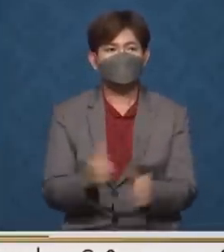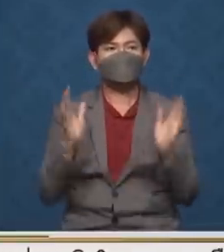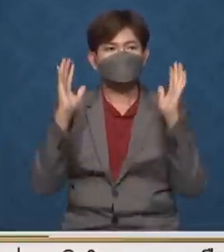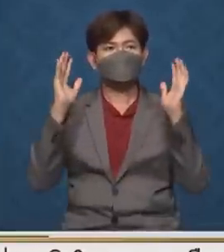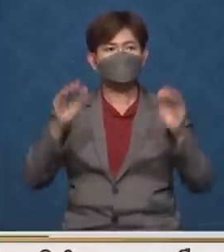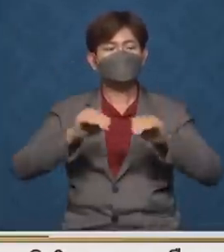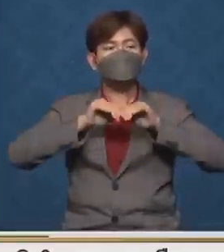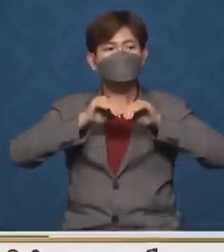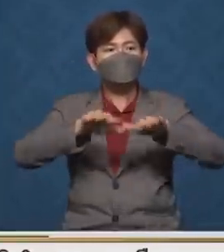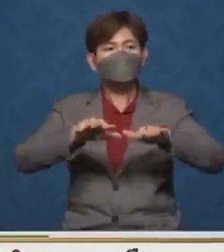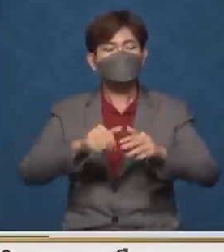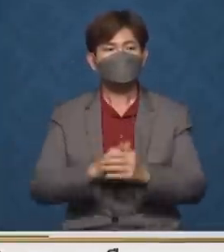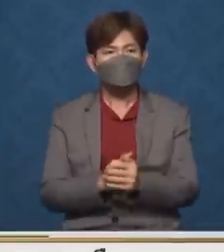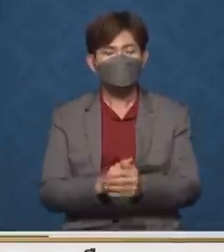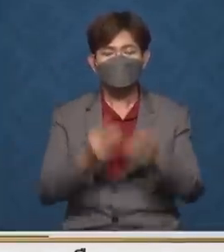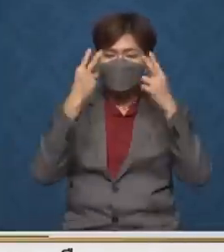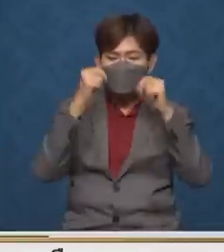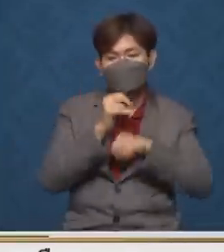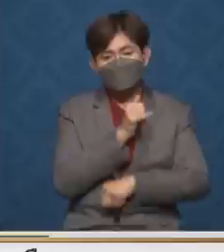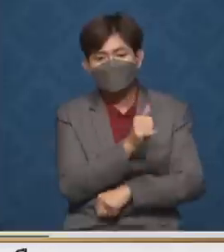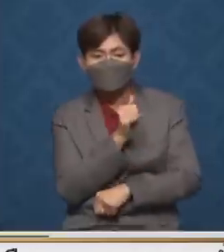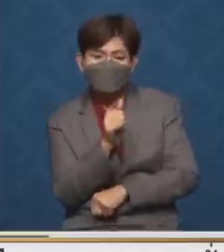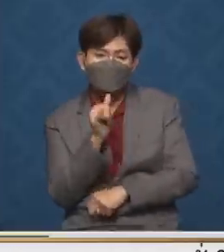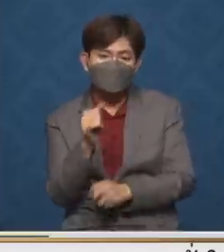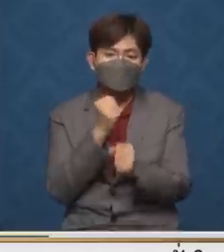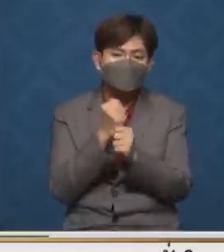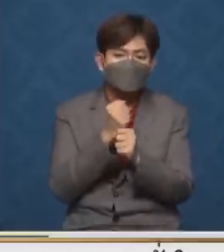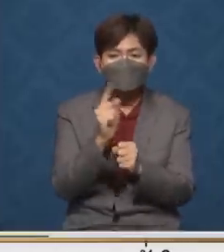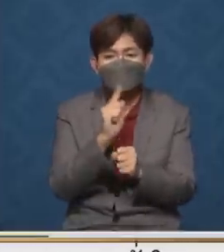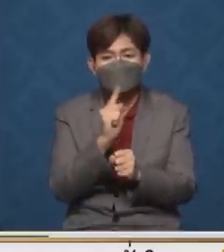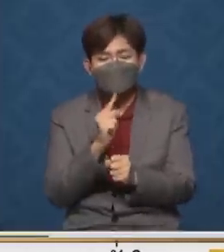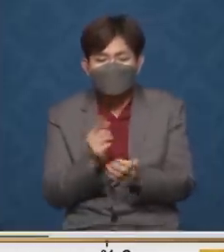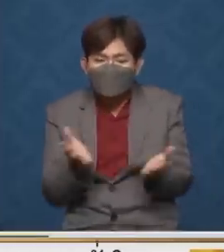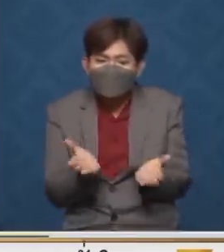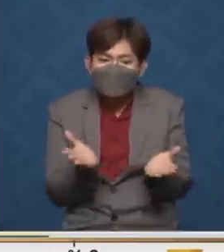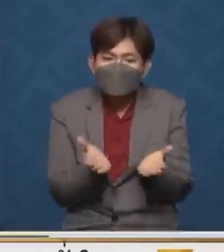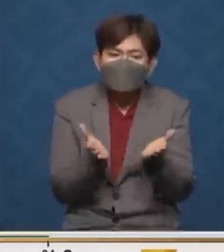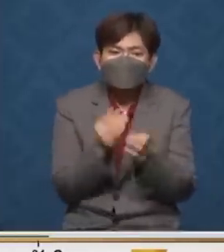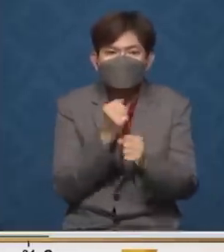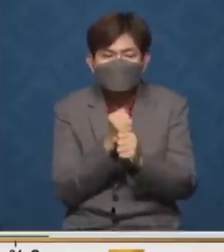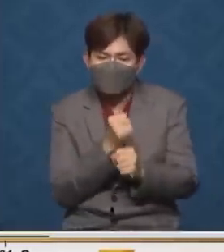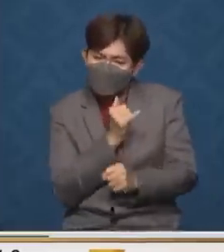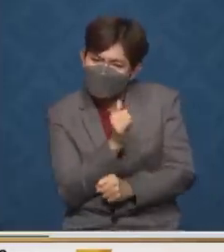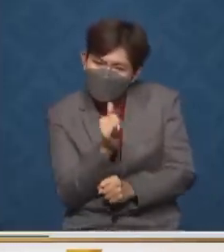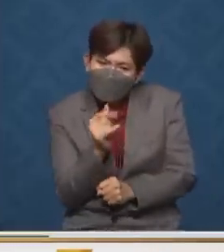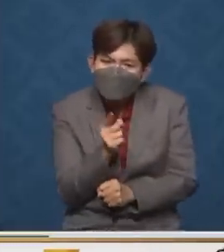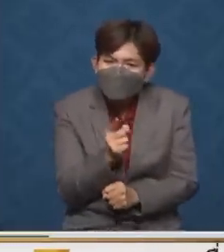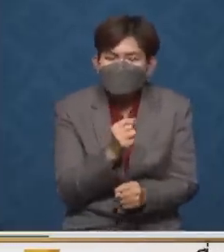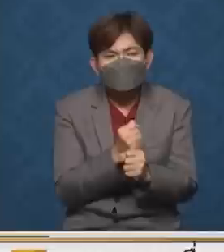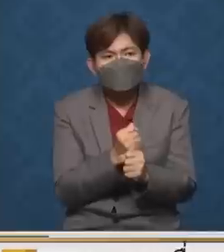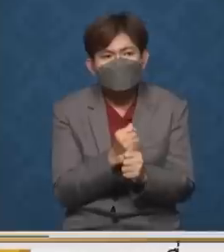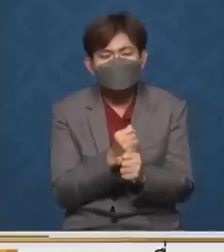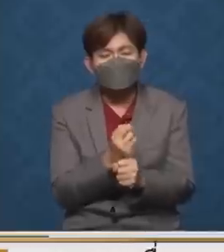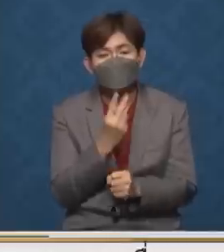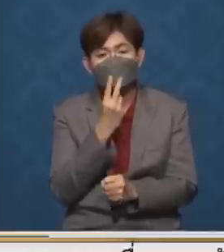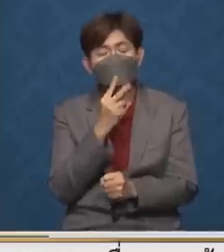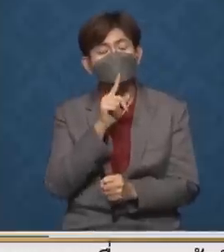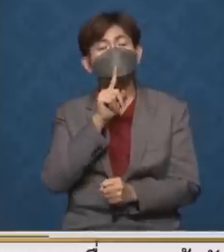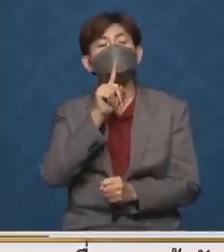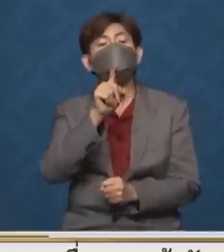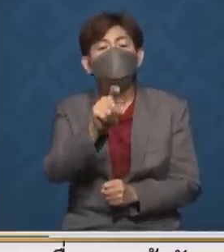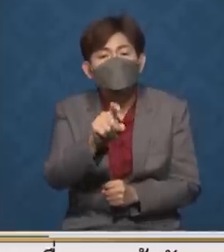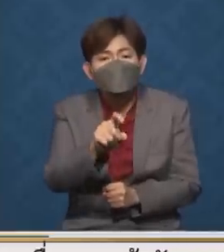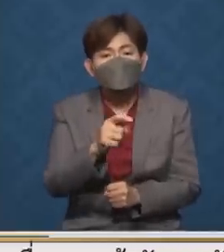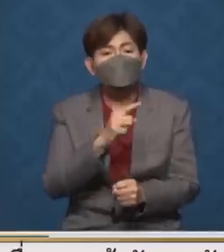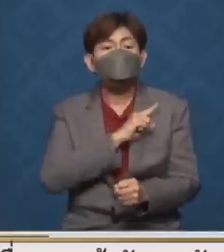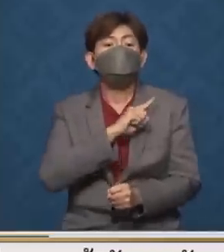ันธครัวา นายกไปทำงานที่ไหนอะไรยัไต้อวยการทำงานวาลงพื้นที่แบบไหนอะไรยัไงนิถามอีกครั้งวามั